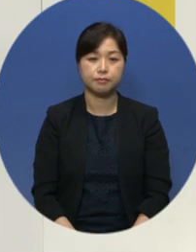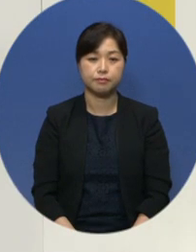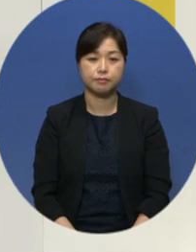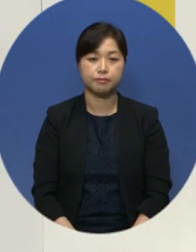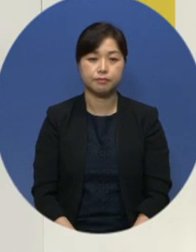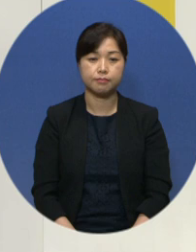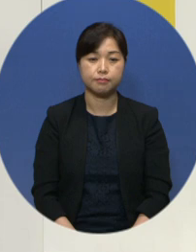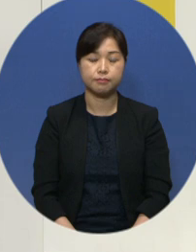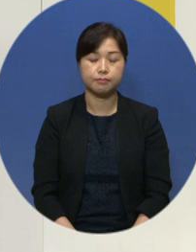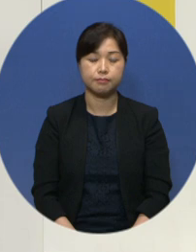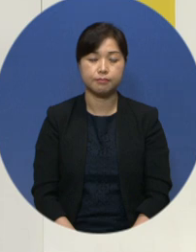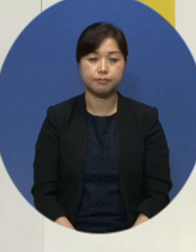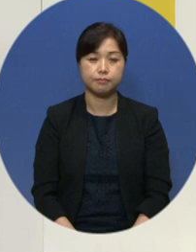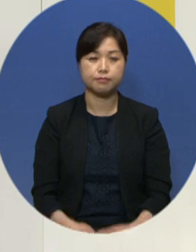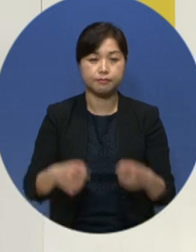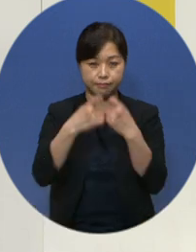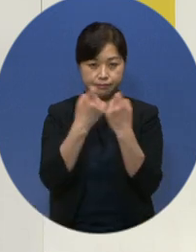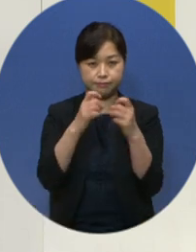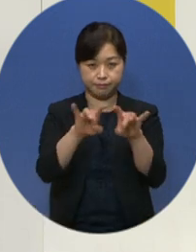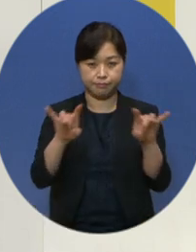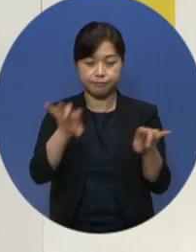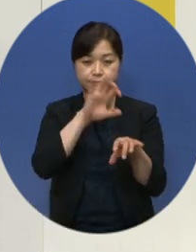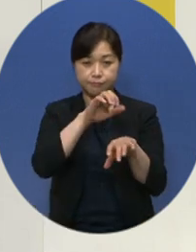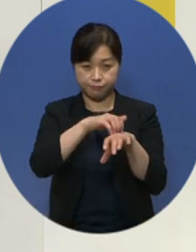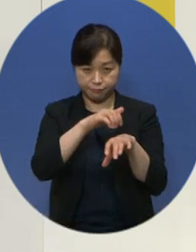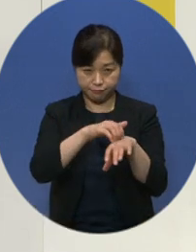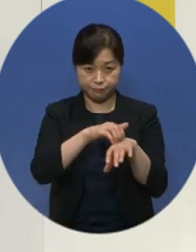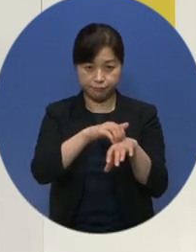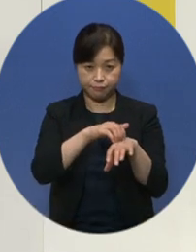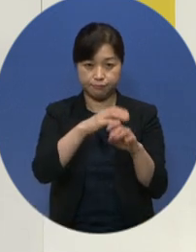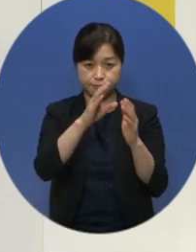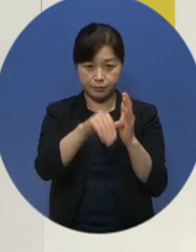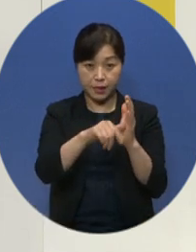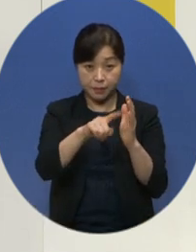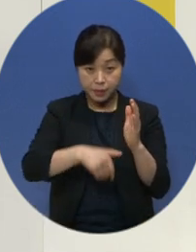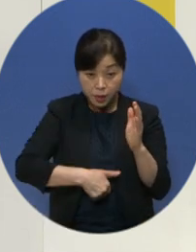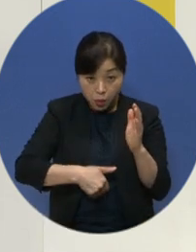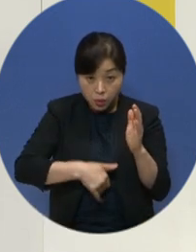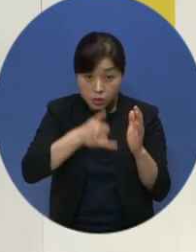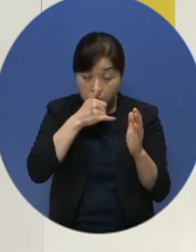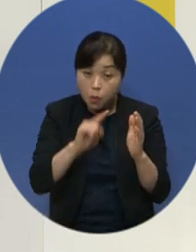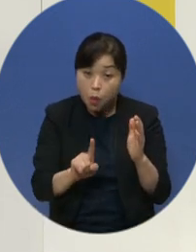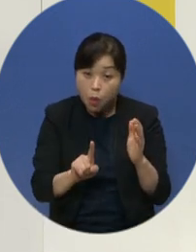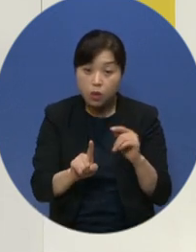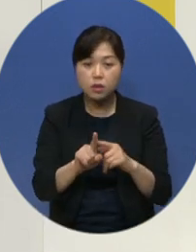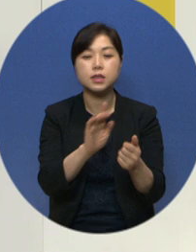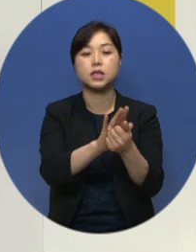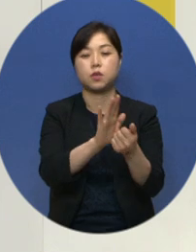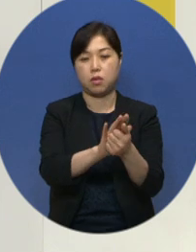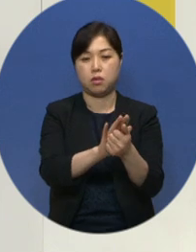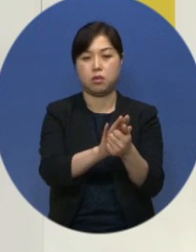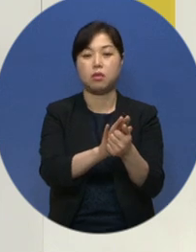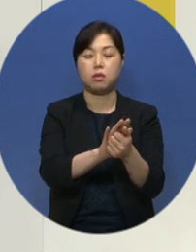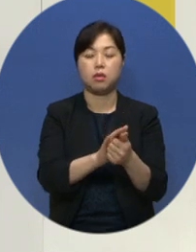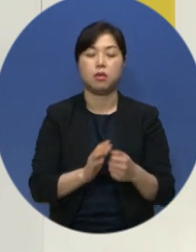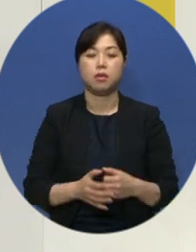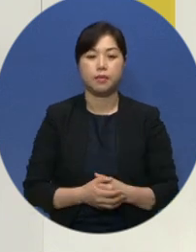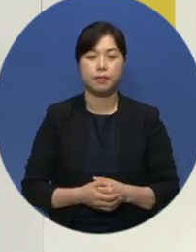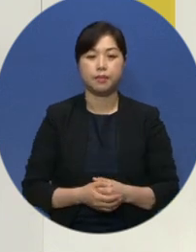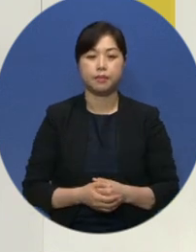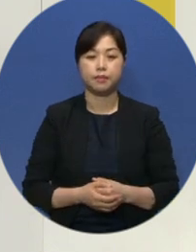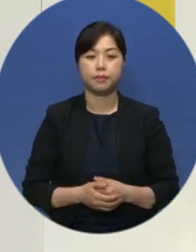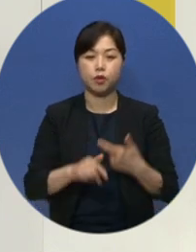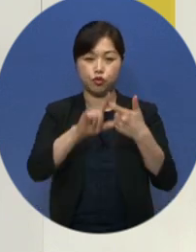훌륭한 은 것에 대해서는 이제 또 필요한 부분들을 어 어 지원을 하고 있고요 그 다음에 이제